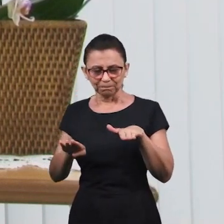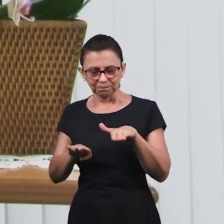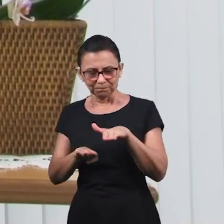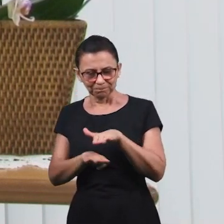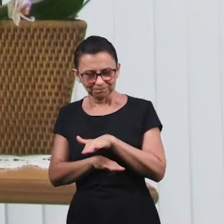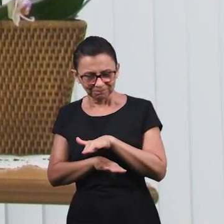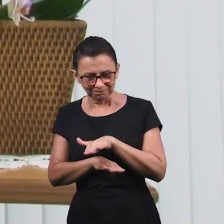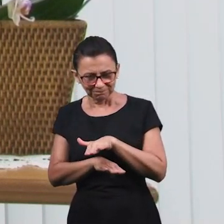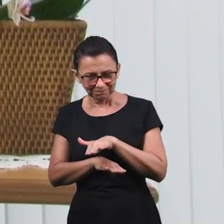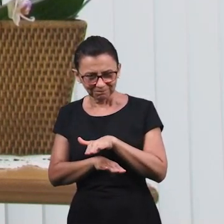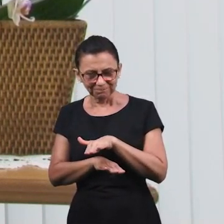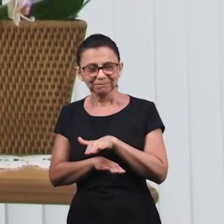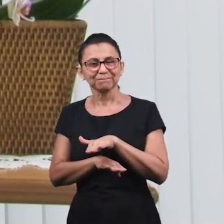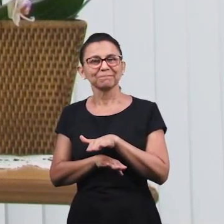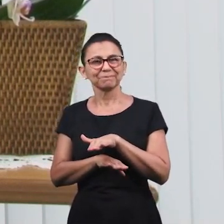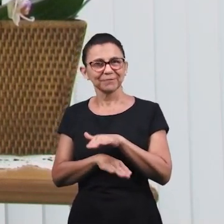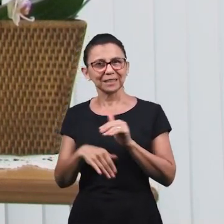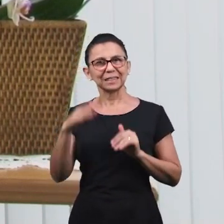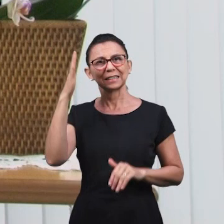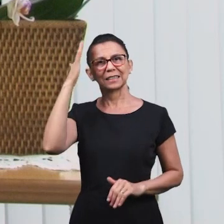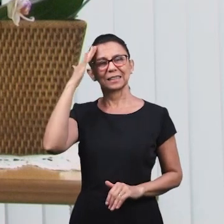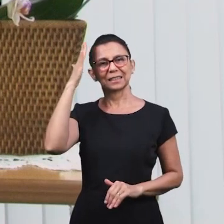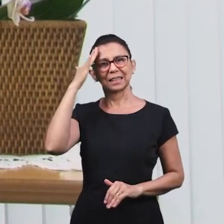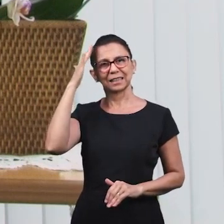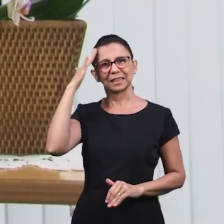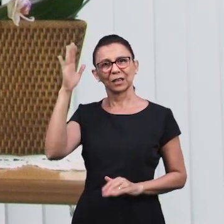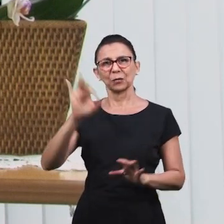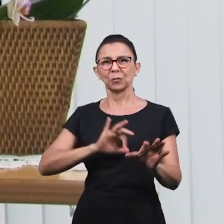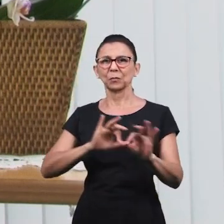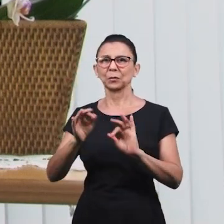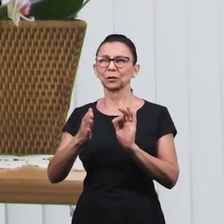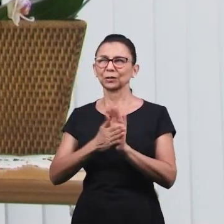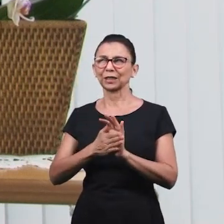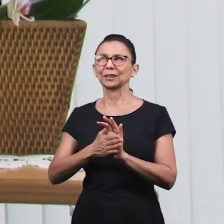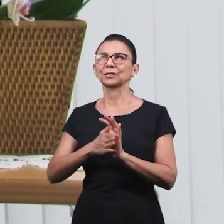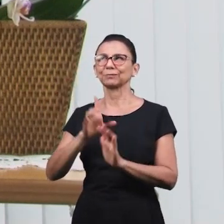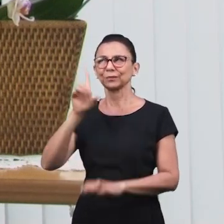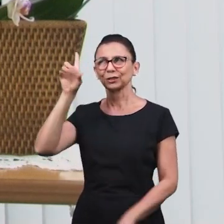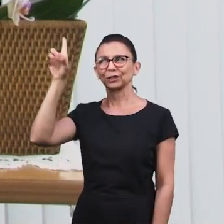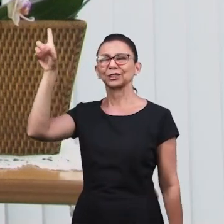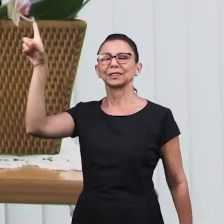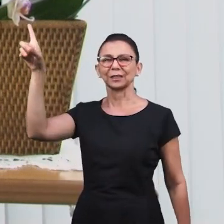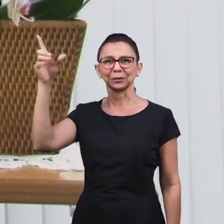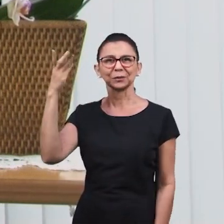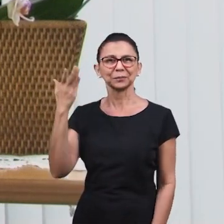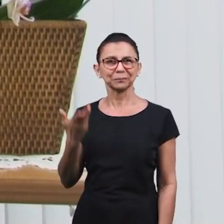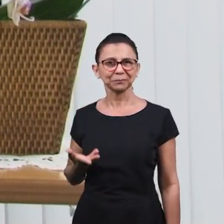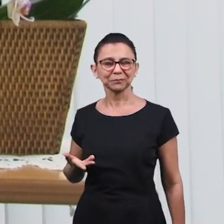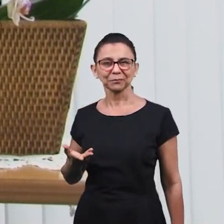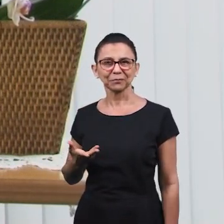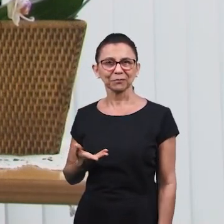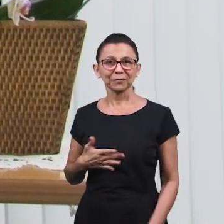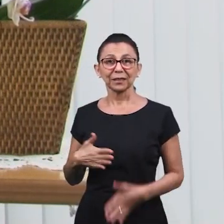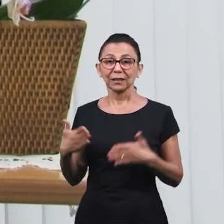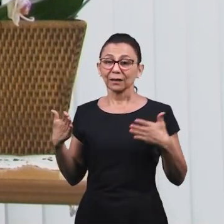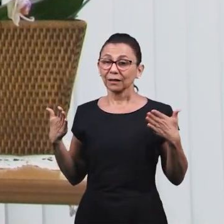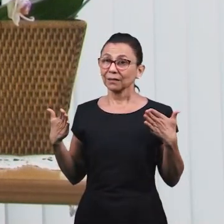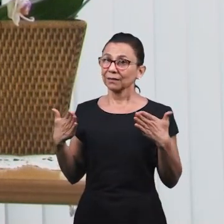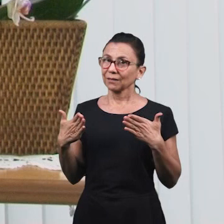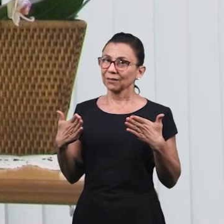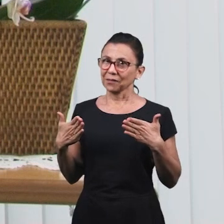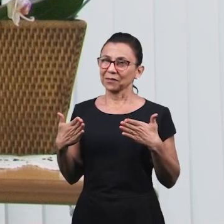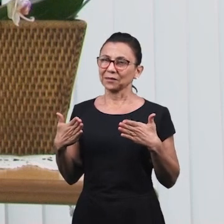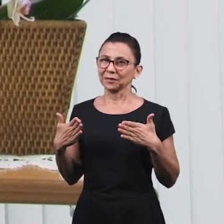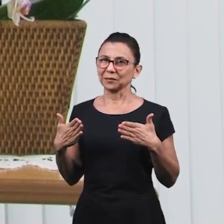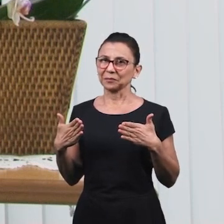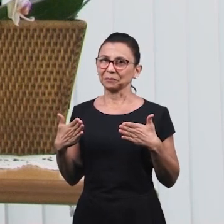gloire, la grâce qui se révélait à lui en ce moment-là. Dans un autre moment, il dit qu'il considère tout ça